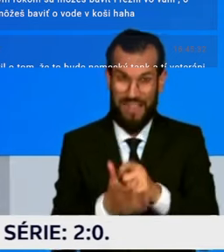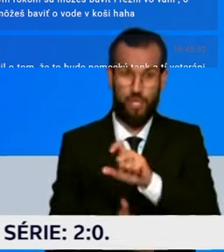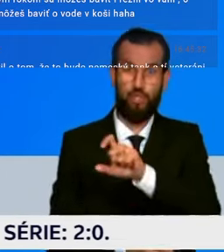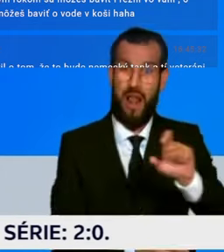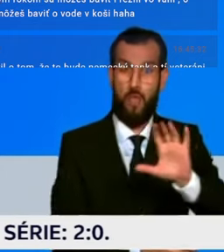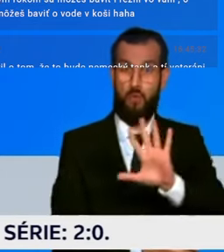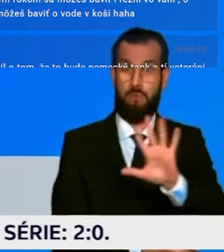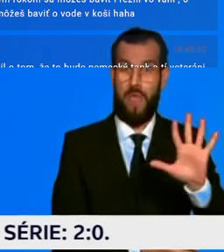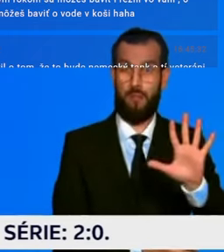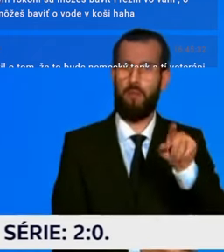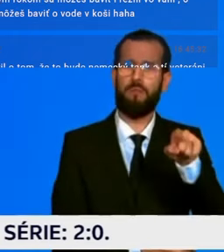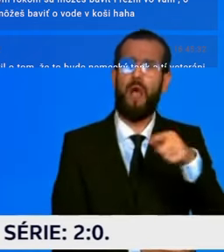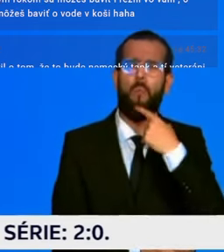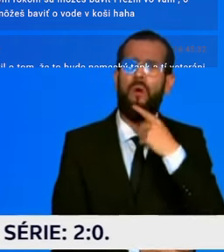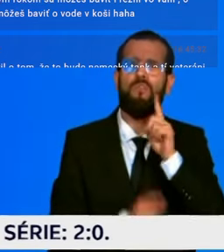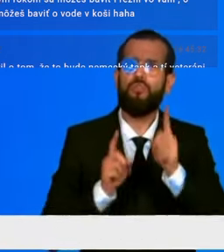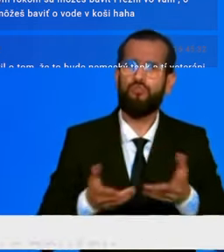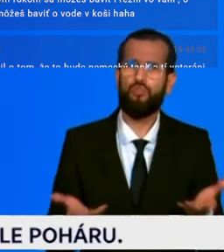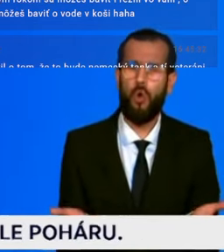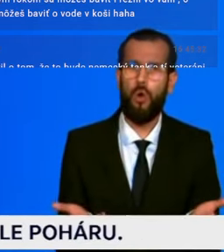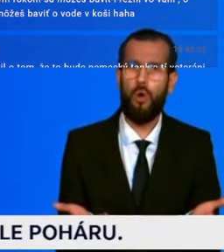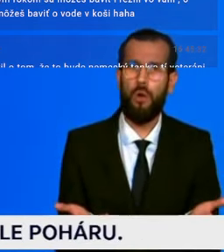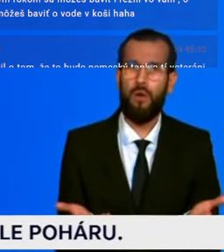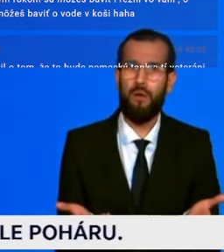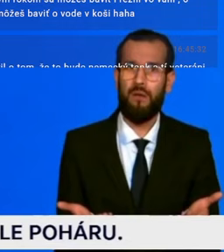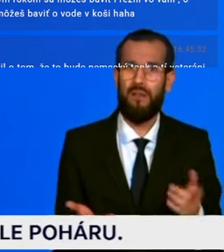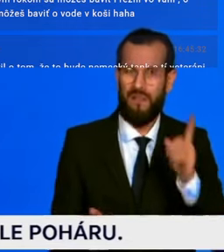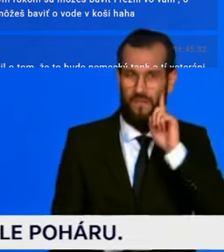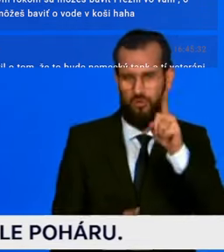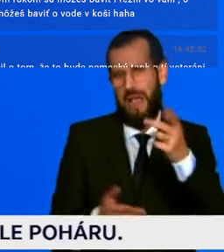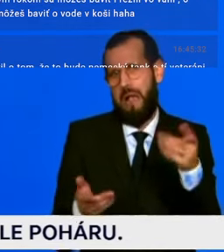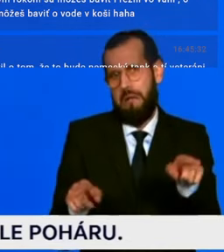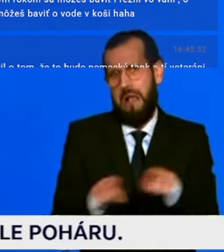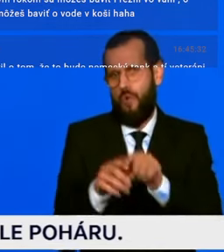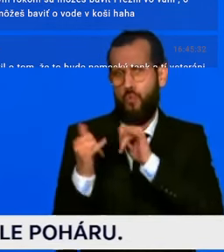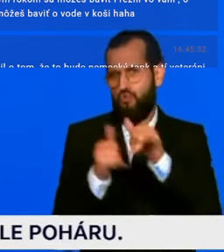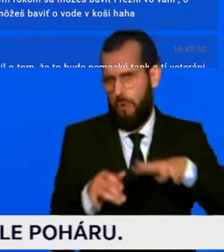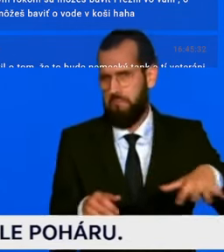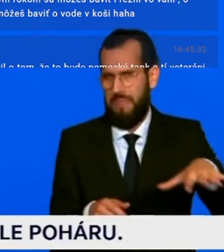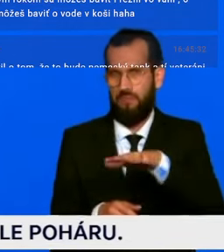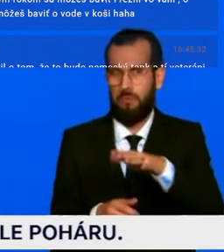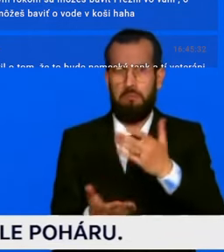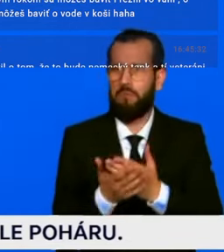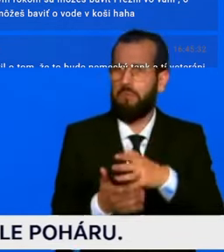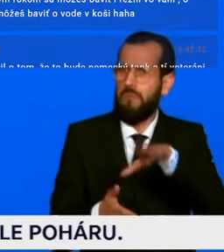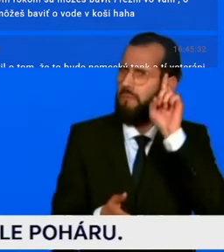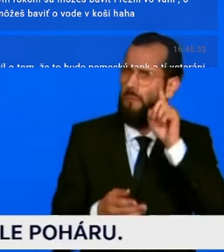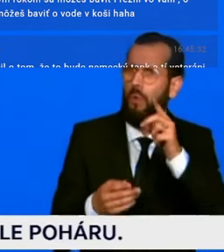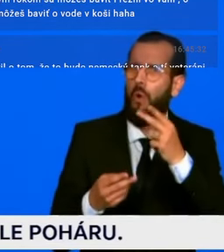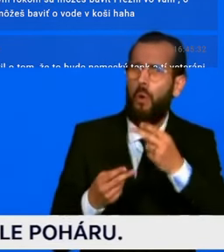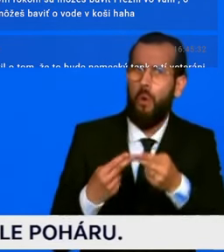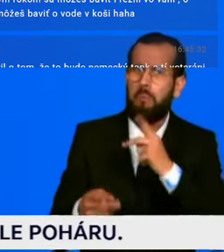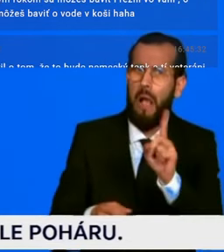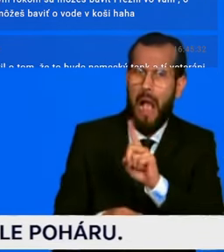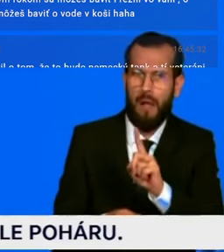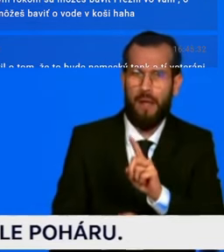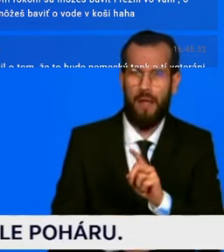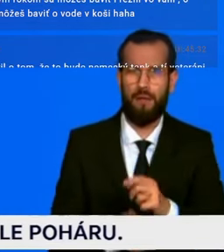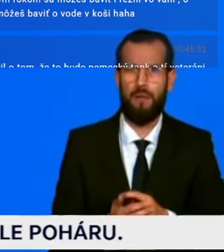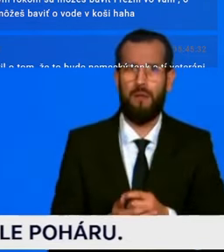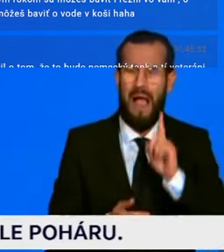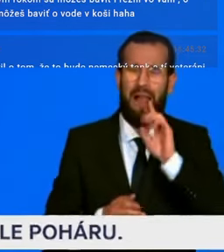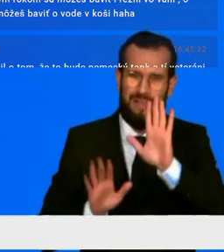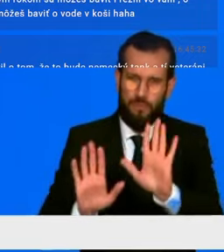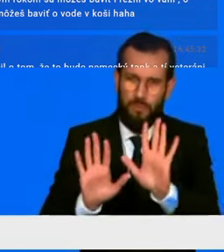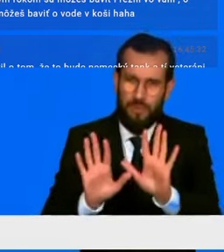päť ktorý hovorí o tom že potom sa cítime akoby napadnutí všetci Tak ja nepoznám odpoveď pána pellegriniho Ja samozrejme No dobre ale